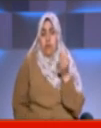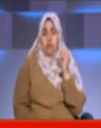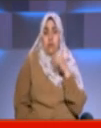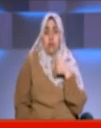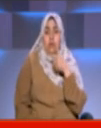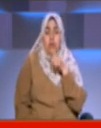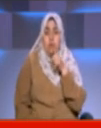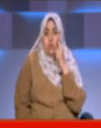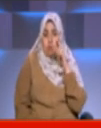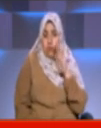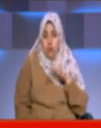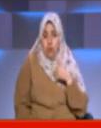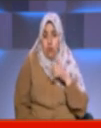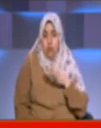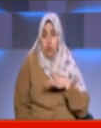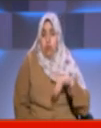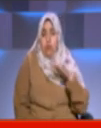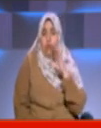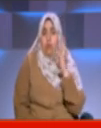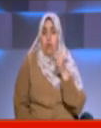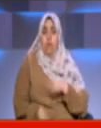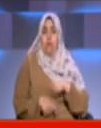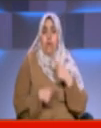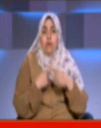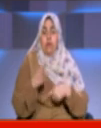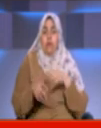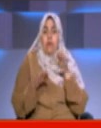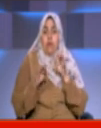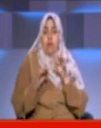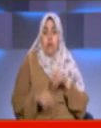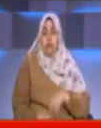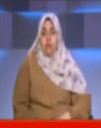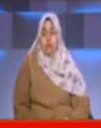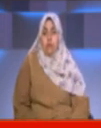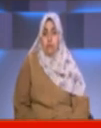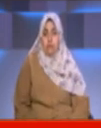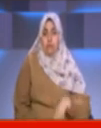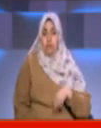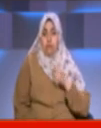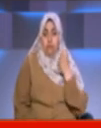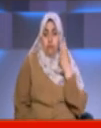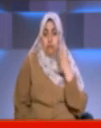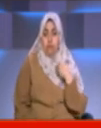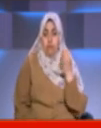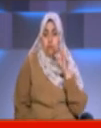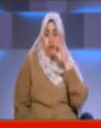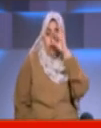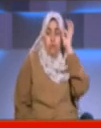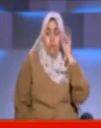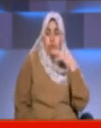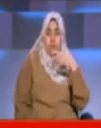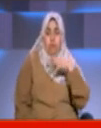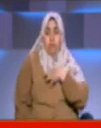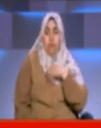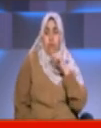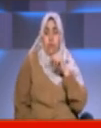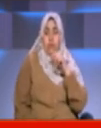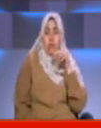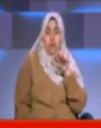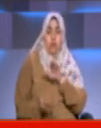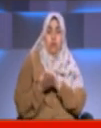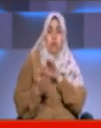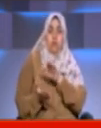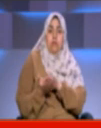يعني نعيشها كل فترة تقريبا. تعليقي أنه في حالة يأس من قناة الجزيرة